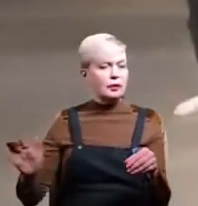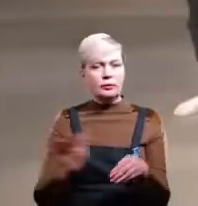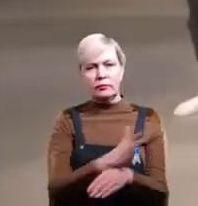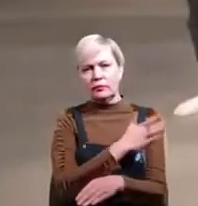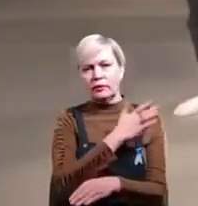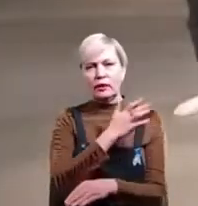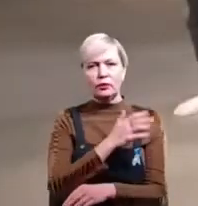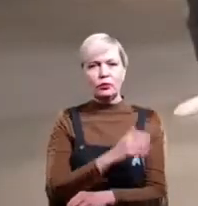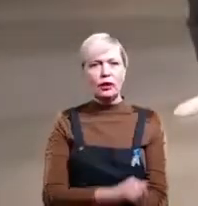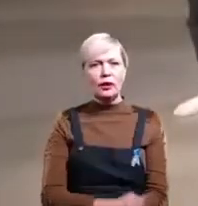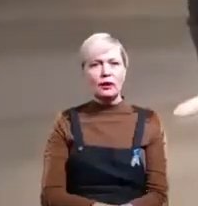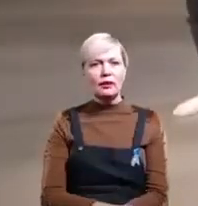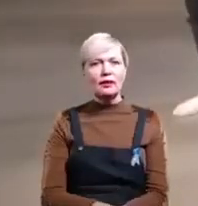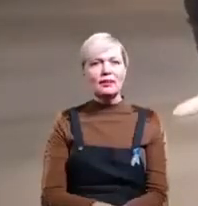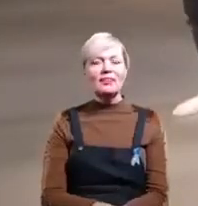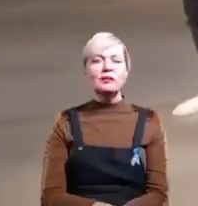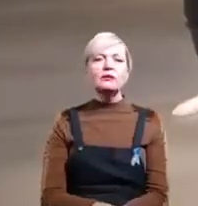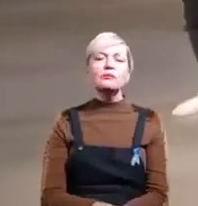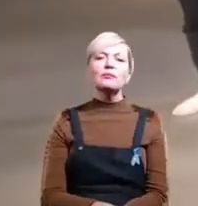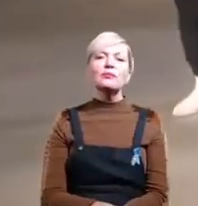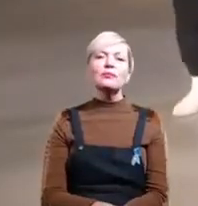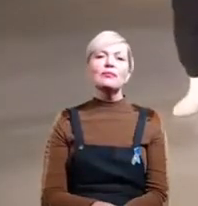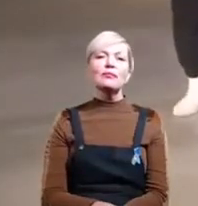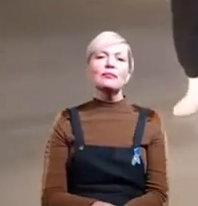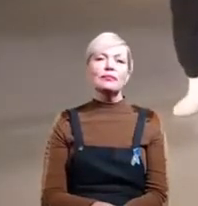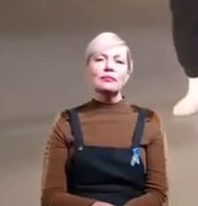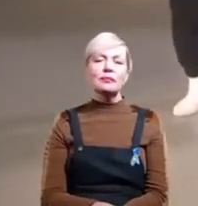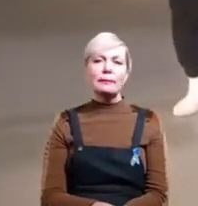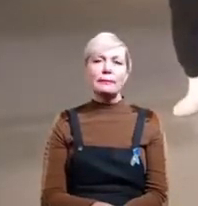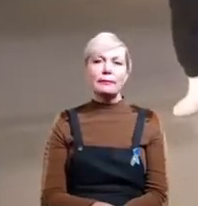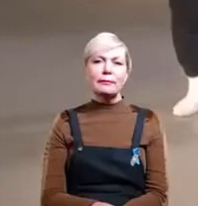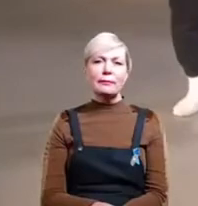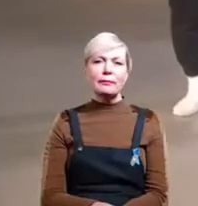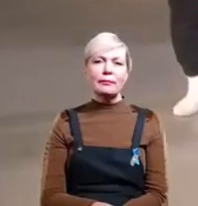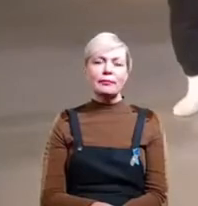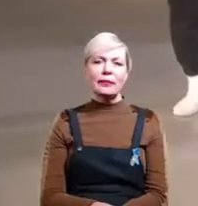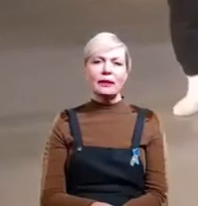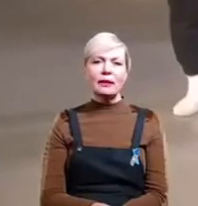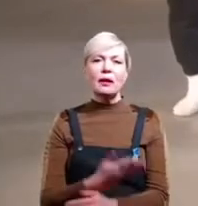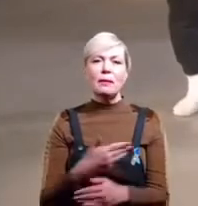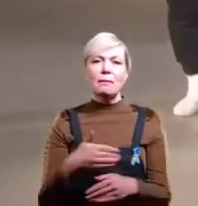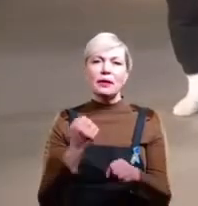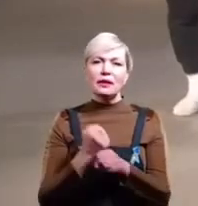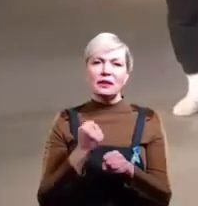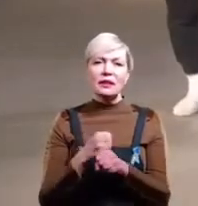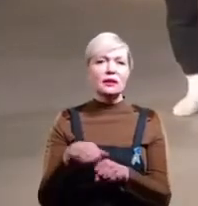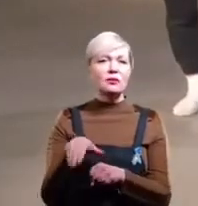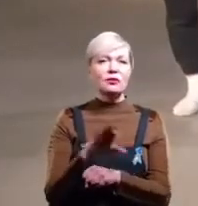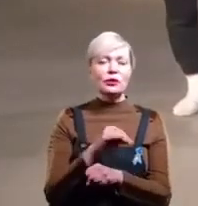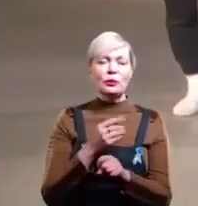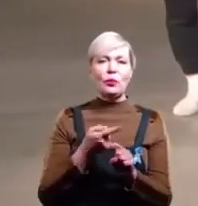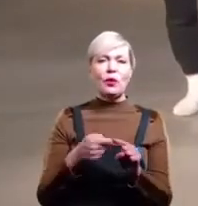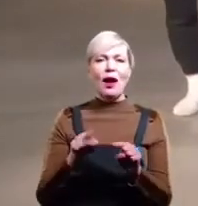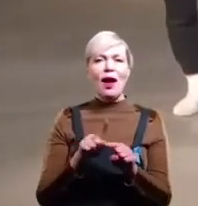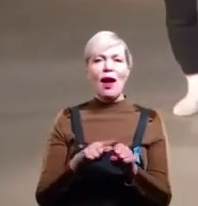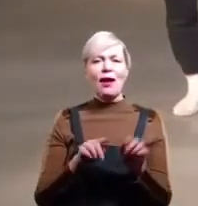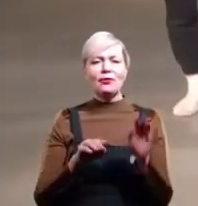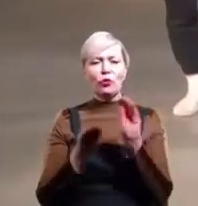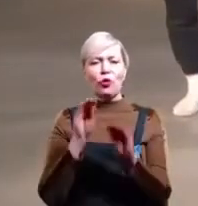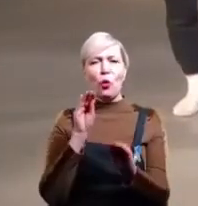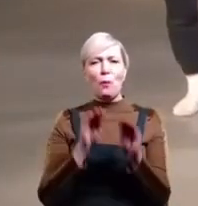Понятно? Чуть-чуть еще. Так. Мы делаем всю эту комбинацию. Вот эту